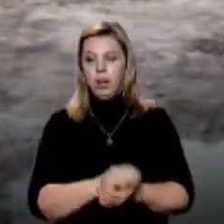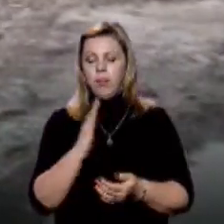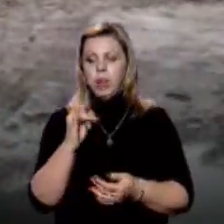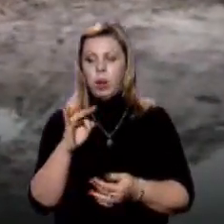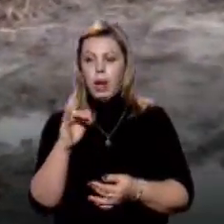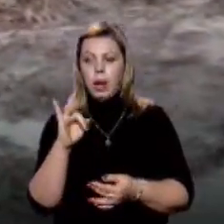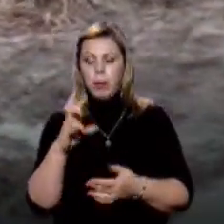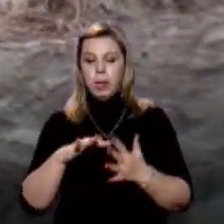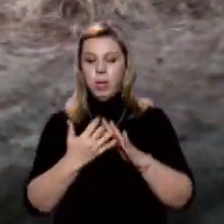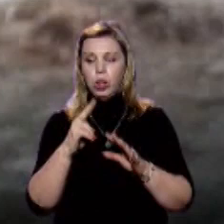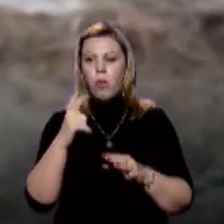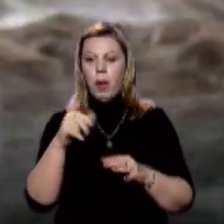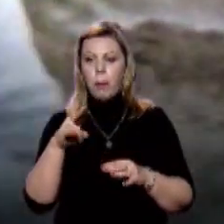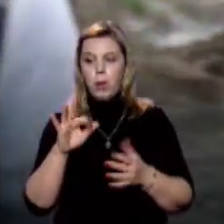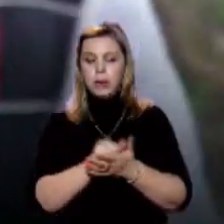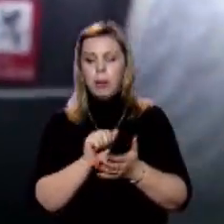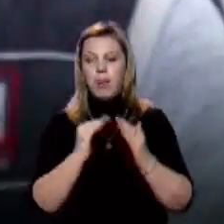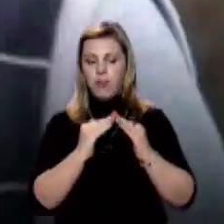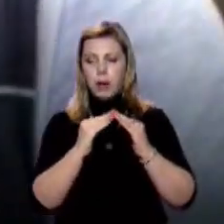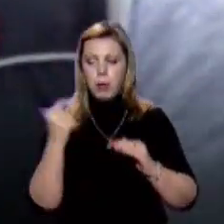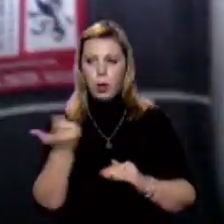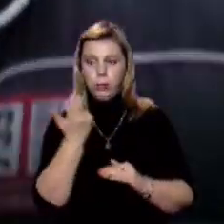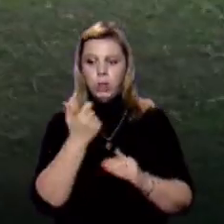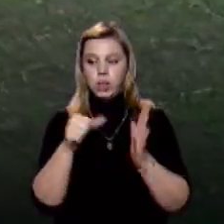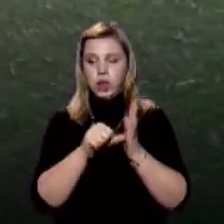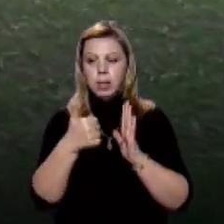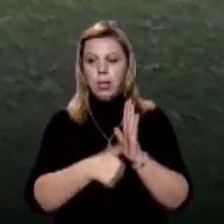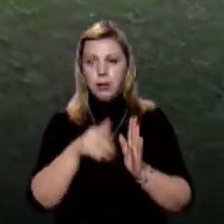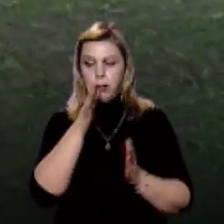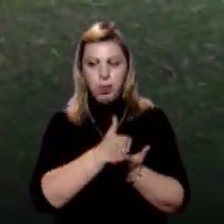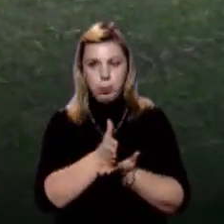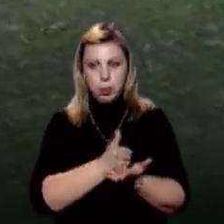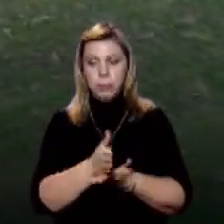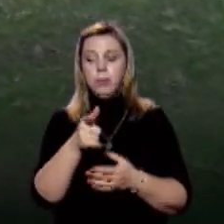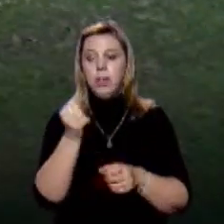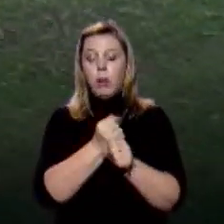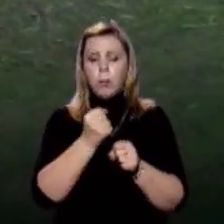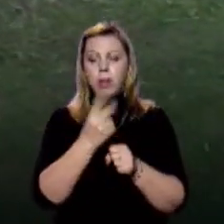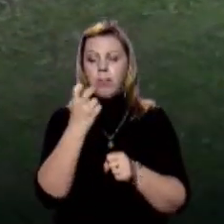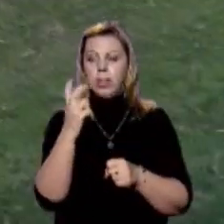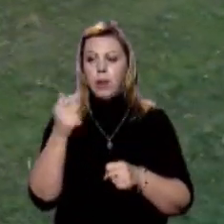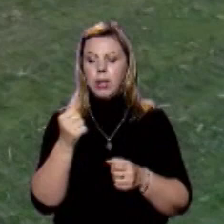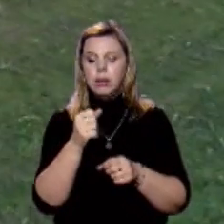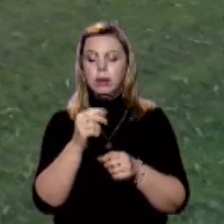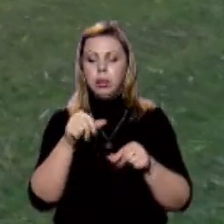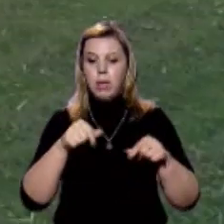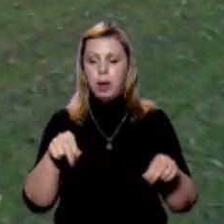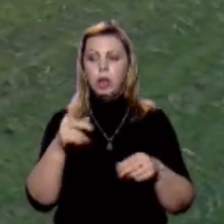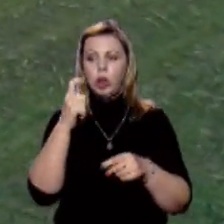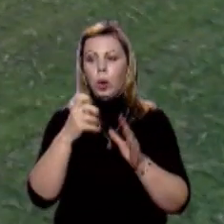Віктор Карабін з села Довге Поле займається фермерським господарством 16 років. Чоловік обробляє 200 гектарів землі, з